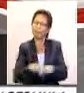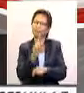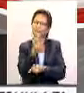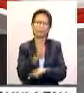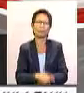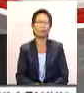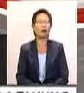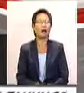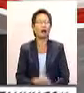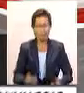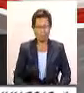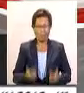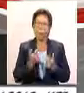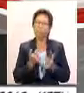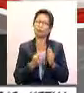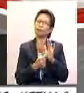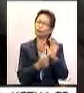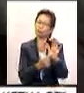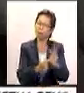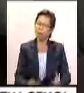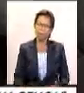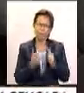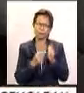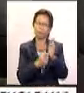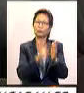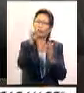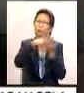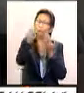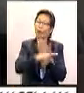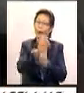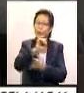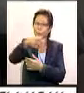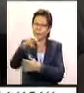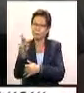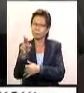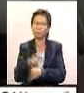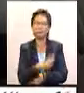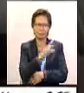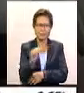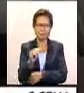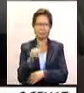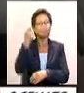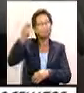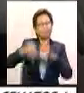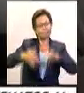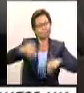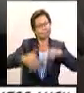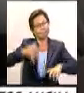Live telecast itu adalah satu inisiatif SPR dan juga pihak sekretariat